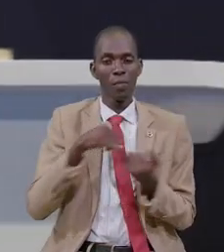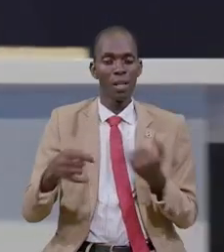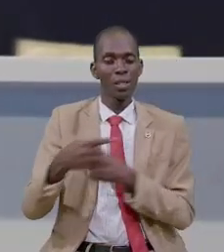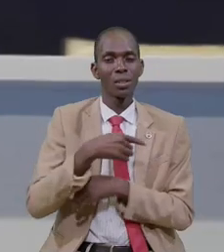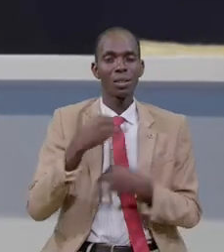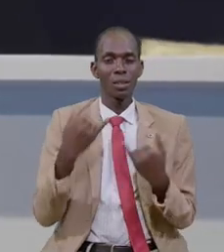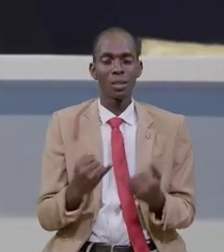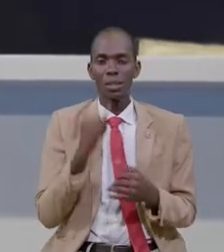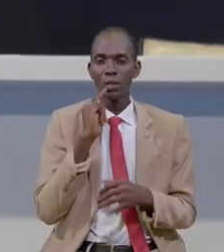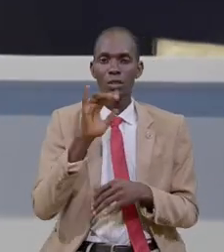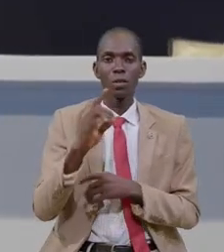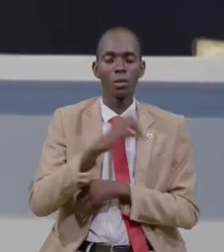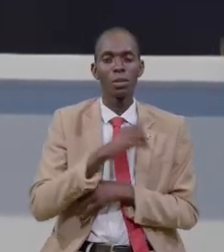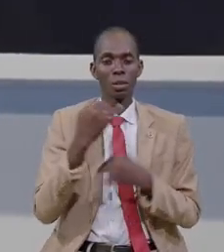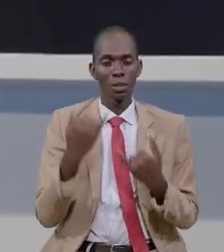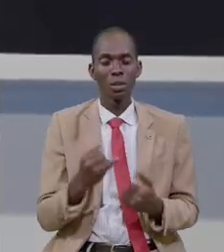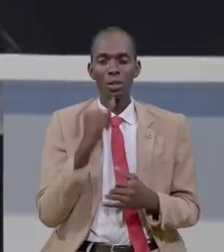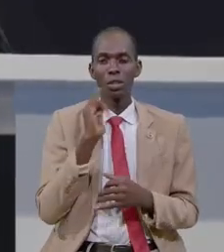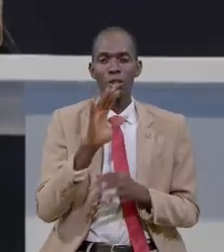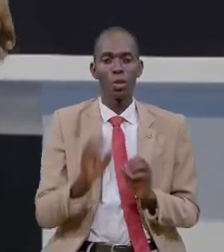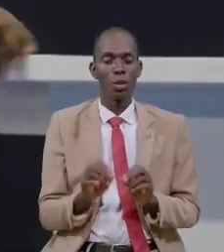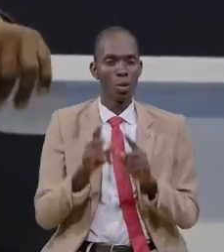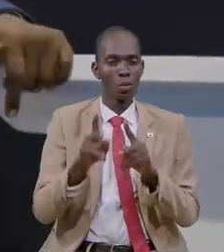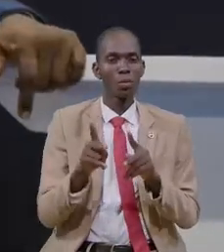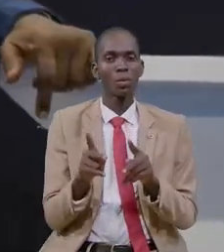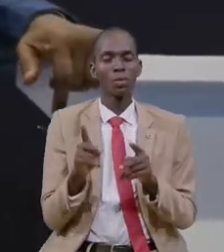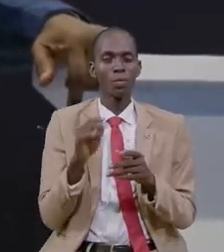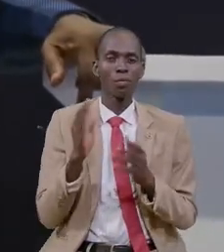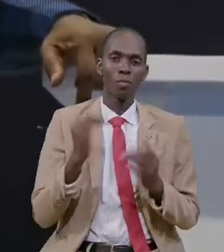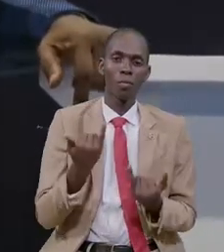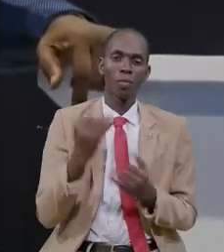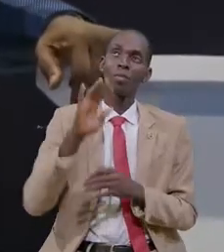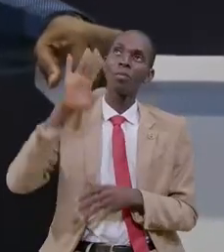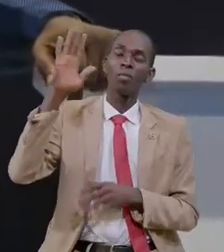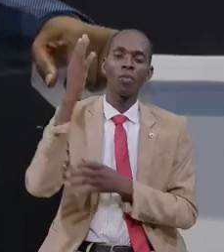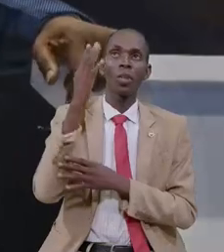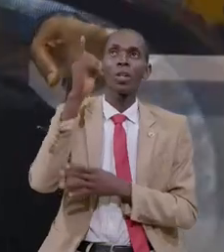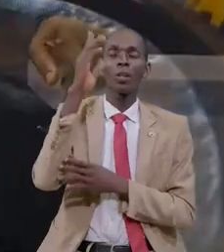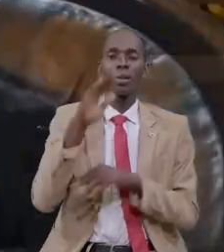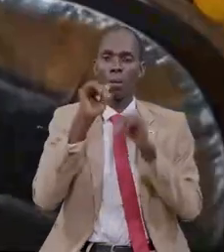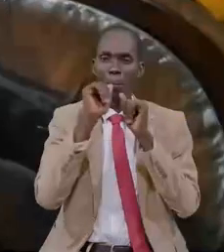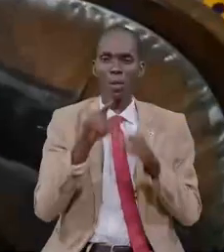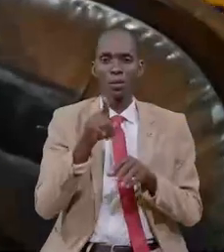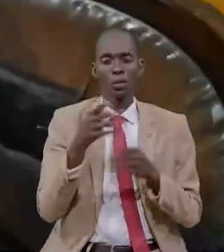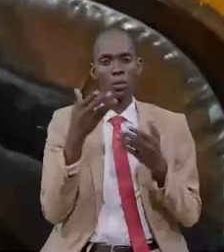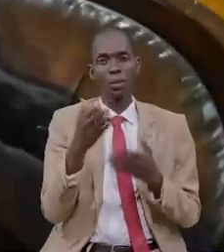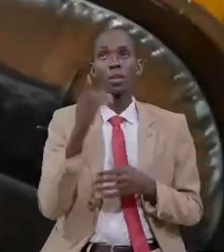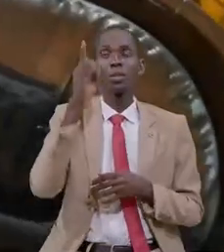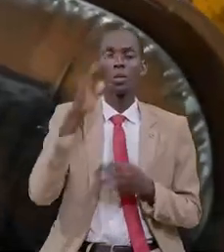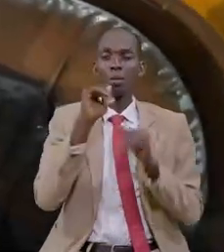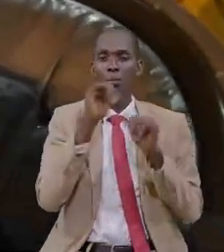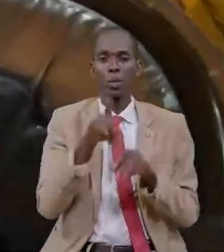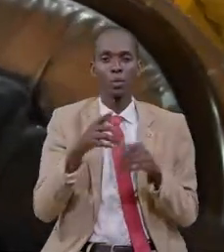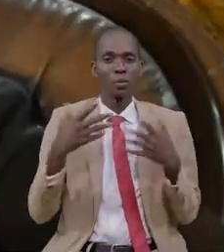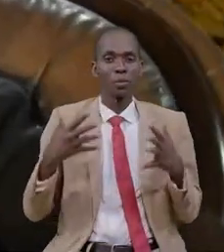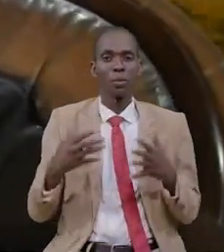jour. Et voici ton privilège et ton opportunité. Lève cette main, que Dieu te bénisse là-bas. Dieu t'a déjà béni.